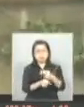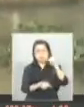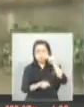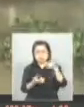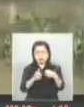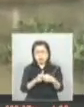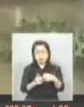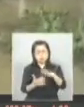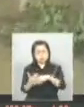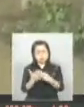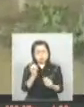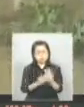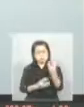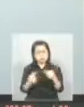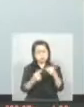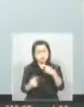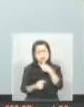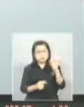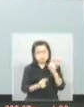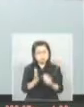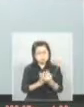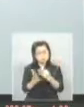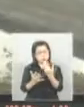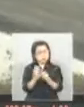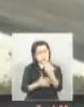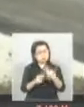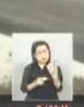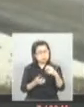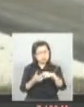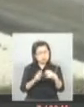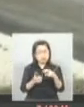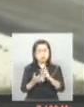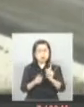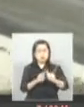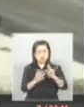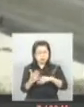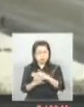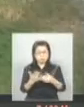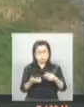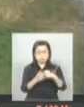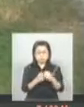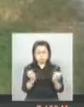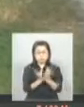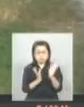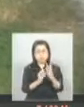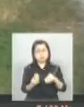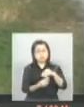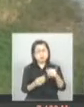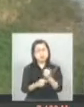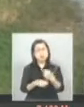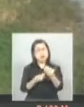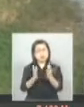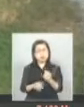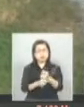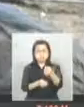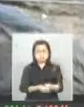าะปลูกพืชฤดูแล้งนะคะเพื่อไม่ให้เกิดผลกระทบต่อน้ำเพื่อการอุปโภคบริโภคและผลผลิตของเกษตรกรซึ่